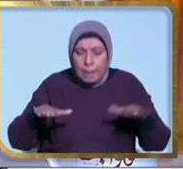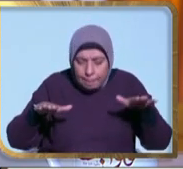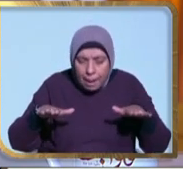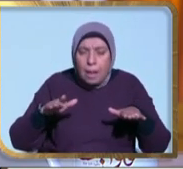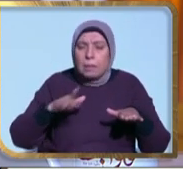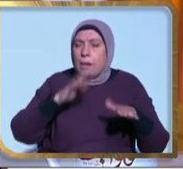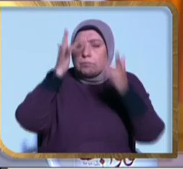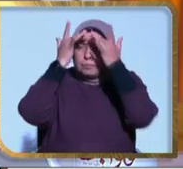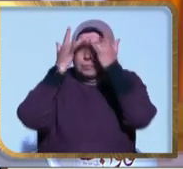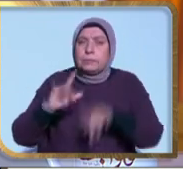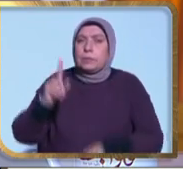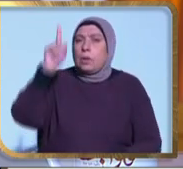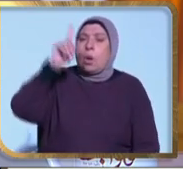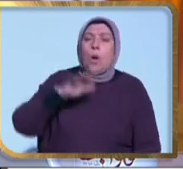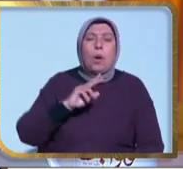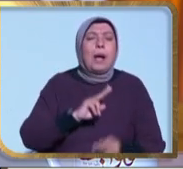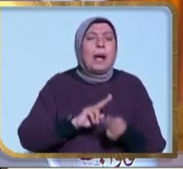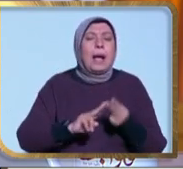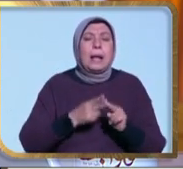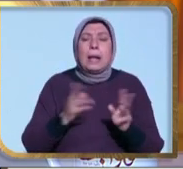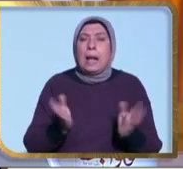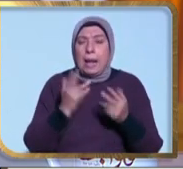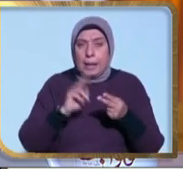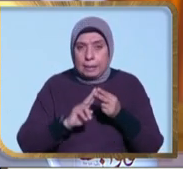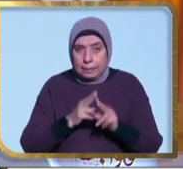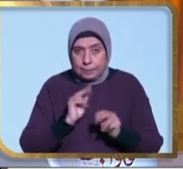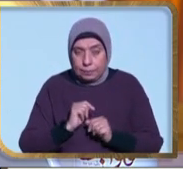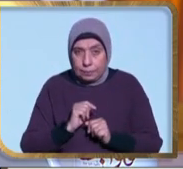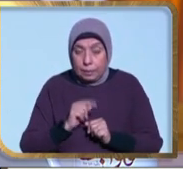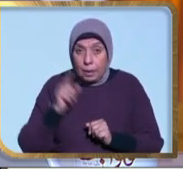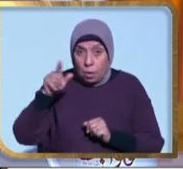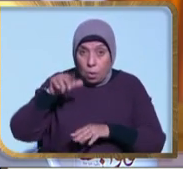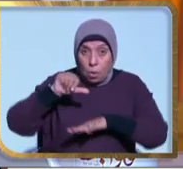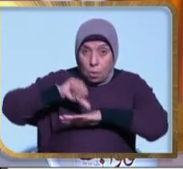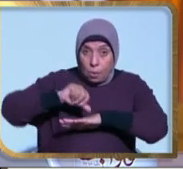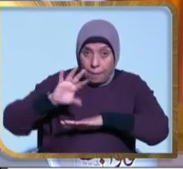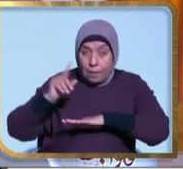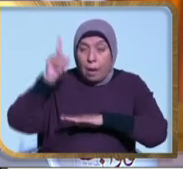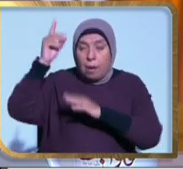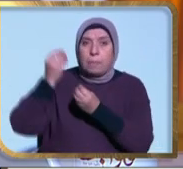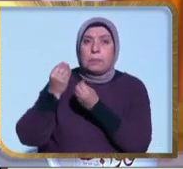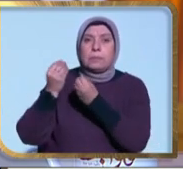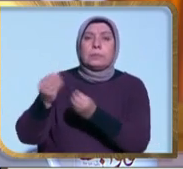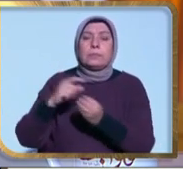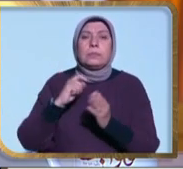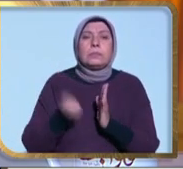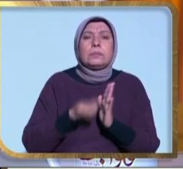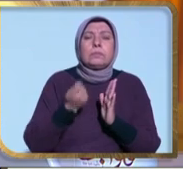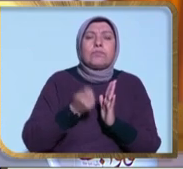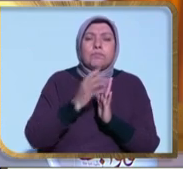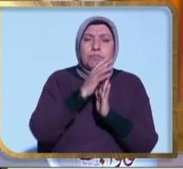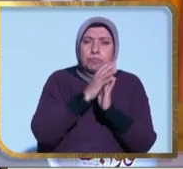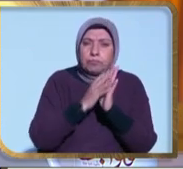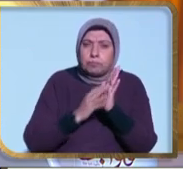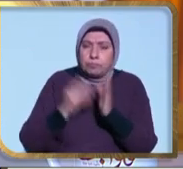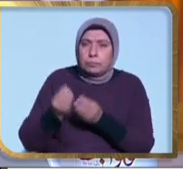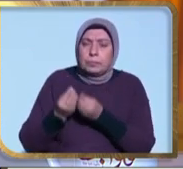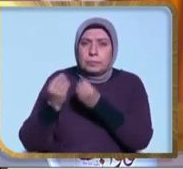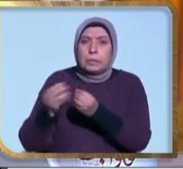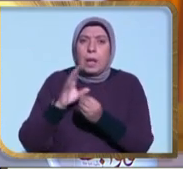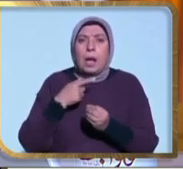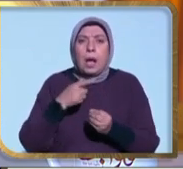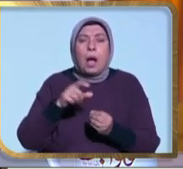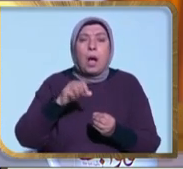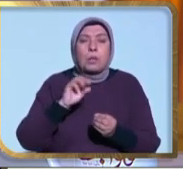اعطاه الله تعالى الواحا وكتب له فيها الوصايا اللي ياخذ بها بنو اس اسرائيل